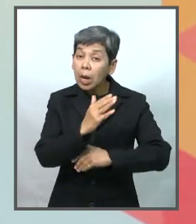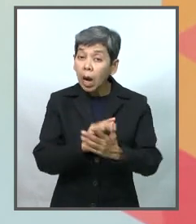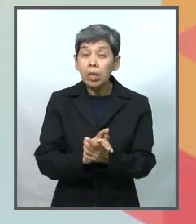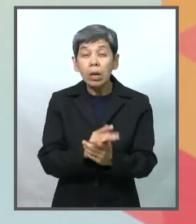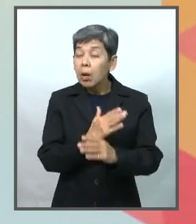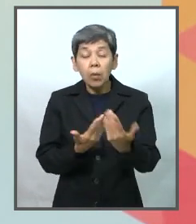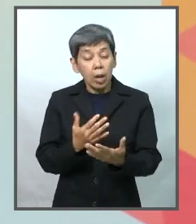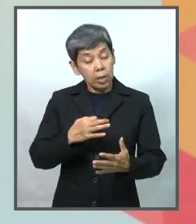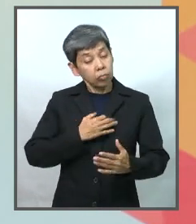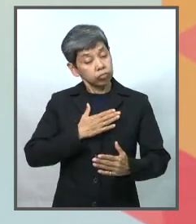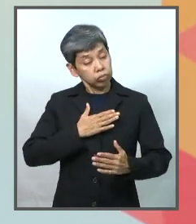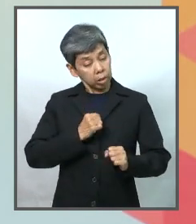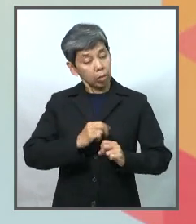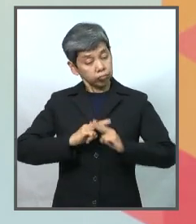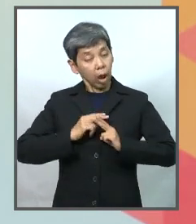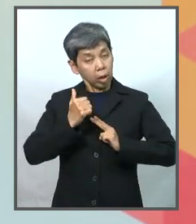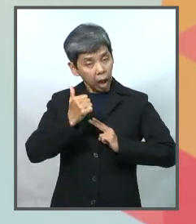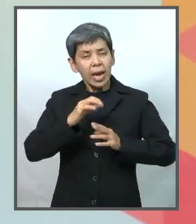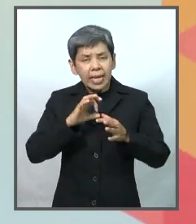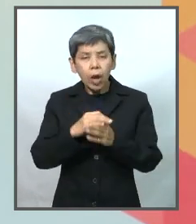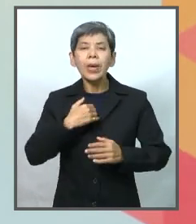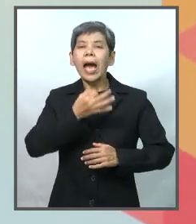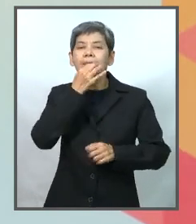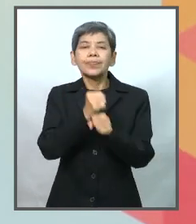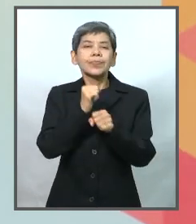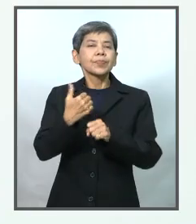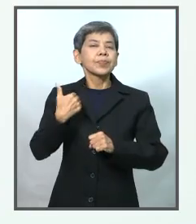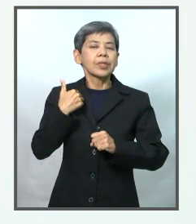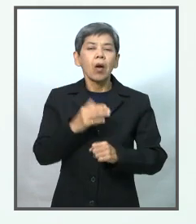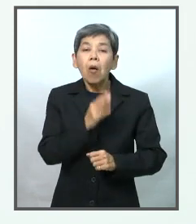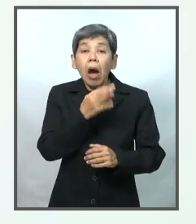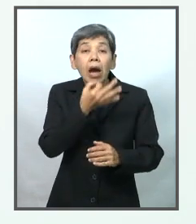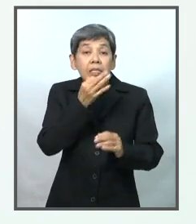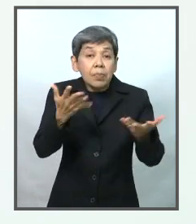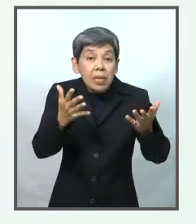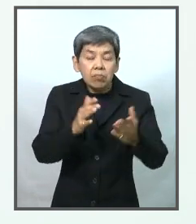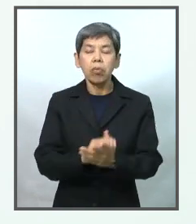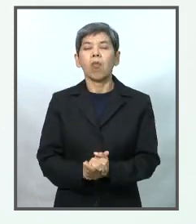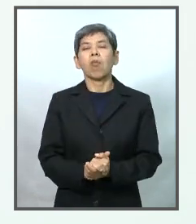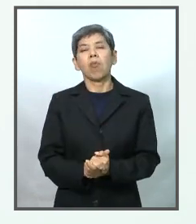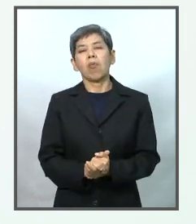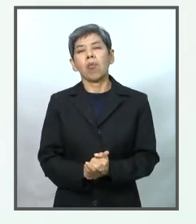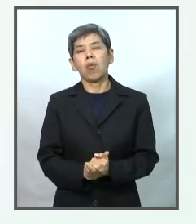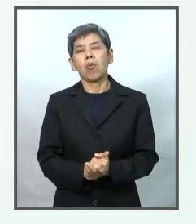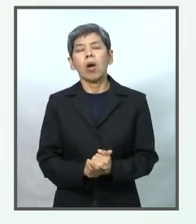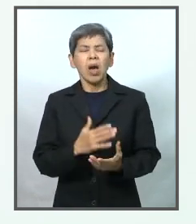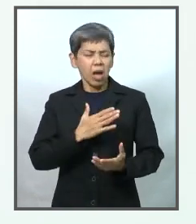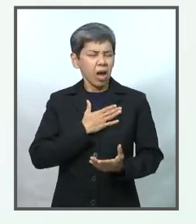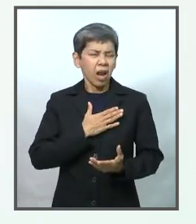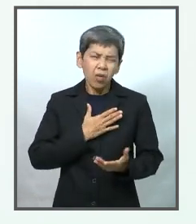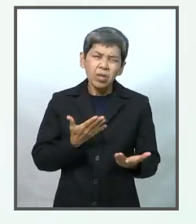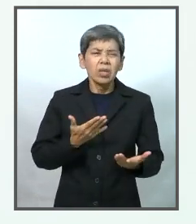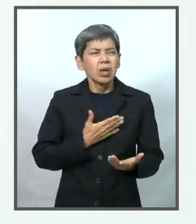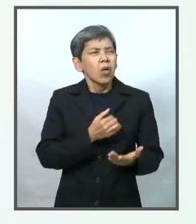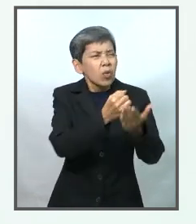การเนี่ยจะไม่เป็นภาระของคนอื่นได้เนี่ยก็เกิดจากการที่มีอาชีพแต่ถ้าไม่มีอาชีพเมื่อไหร่ปุ๊บเนี่ยนะครับบางทีเราต้อง